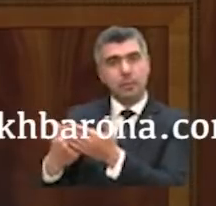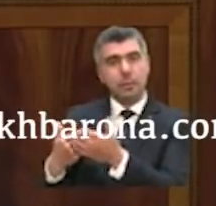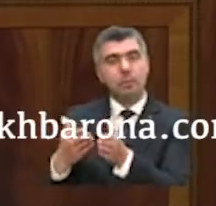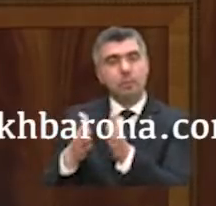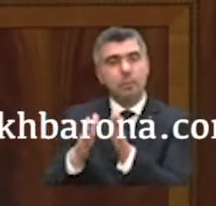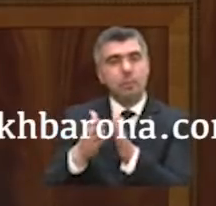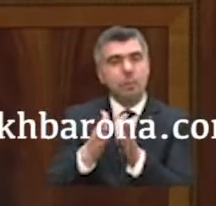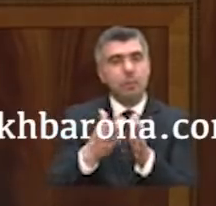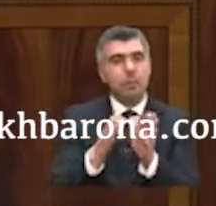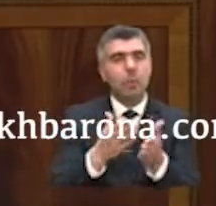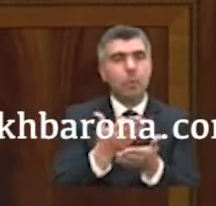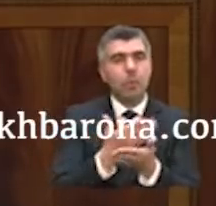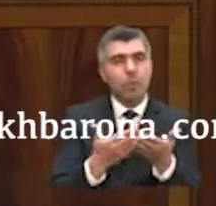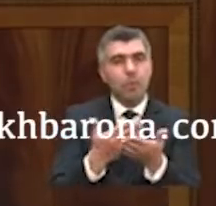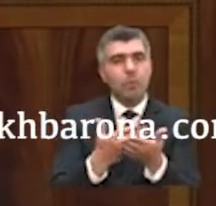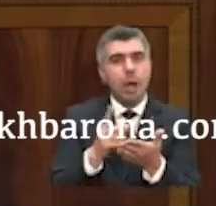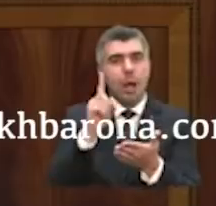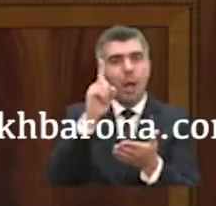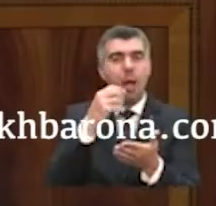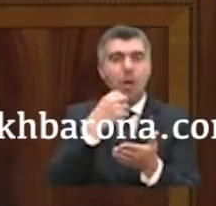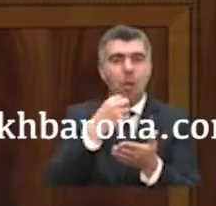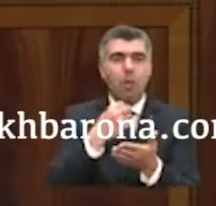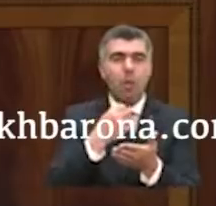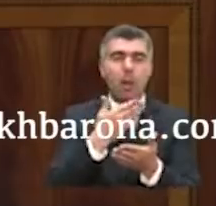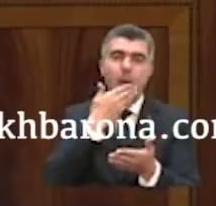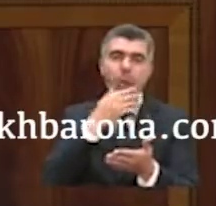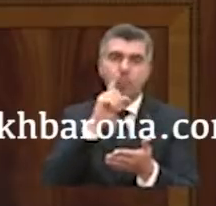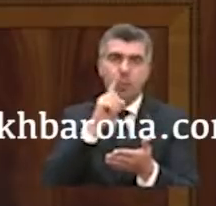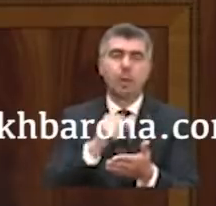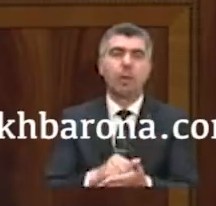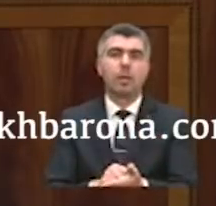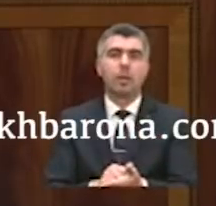حل هادي حل هادي، ربي كيعاون يعني.